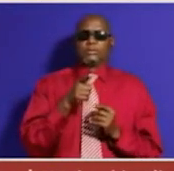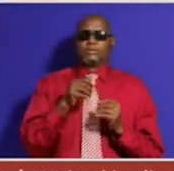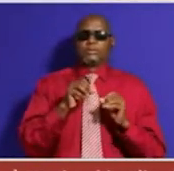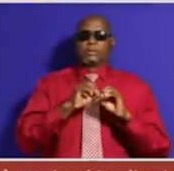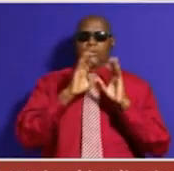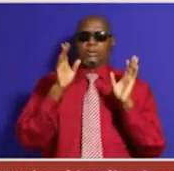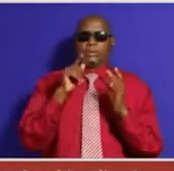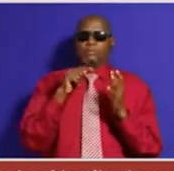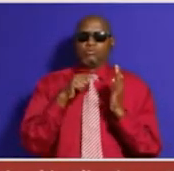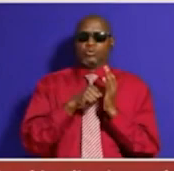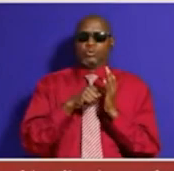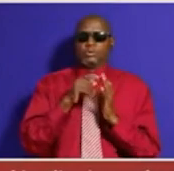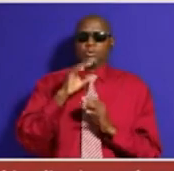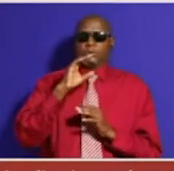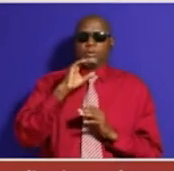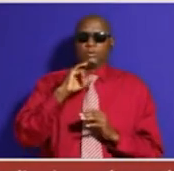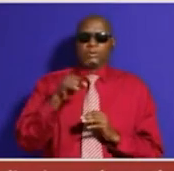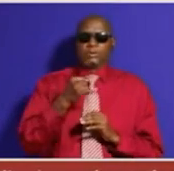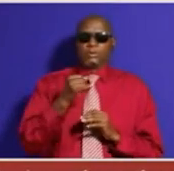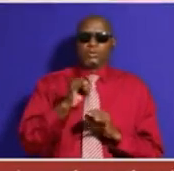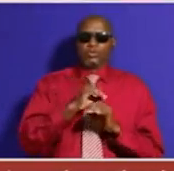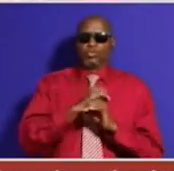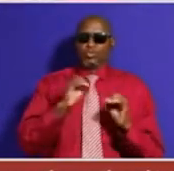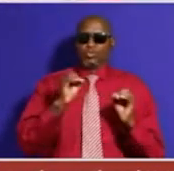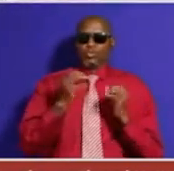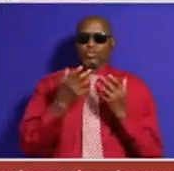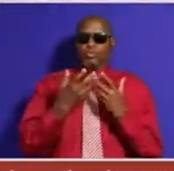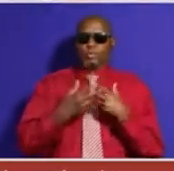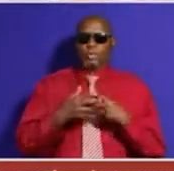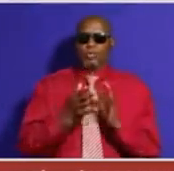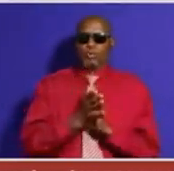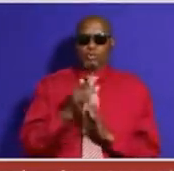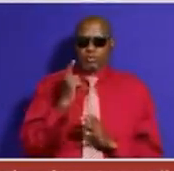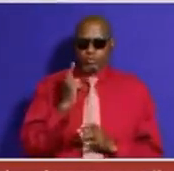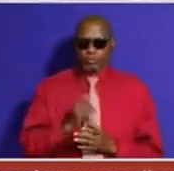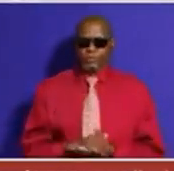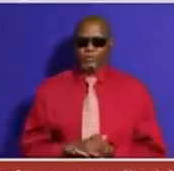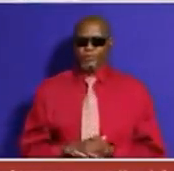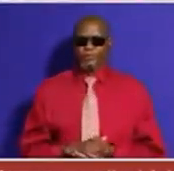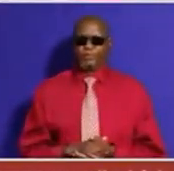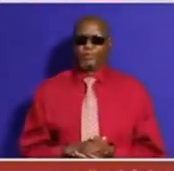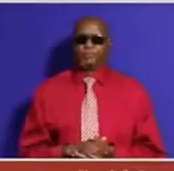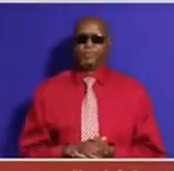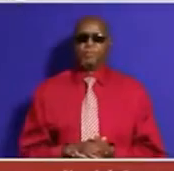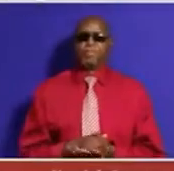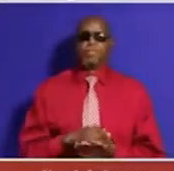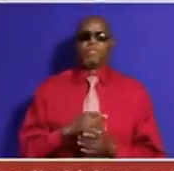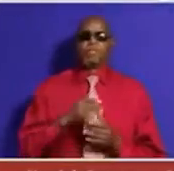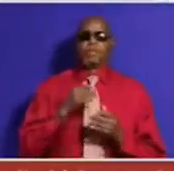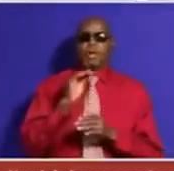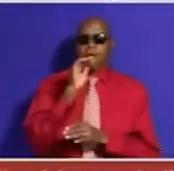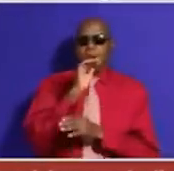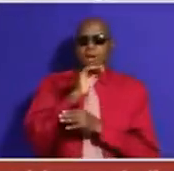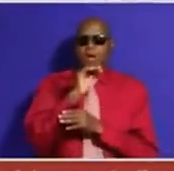indicates that the CJ did not comply with the law. Ombi la kutaka Jaji Mkuu aondolewe ofisini